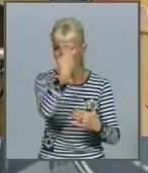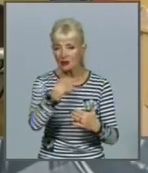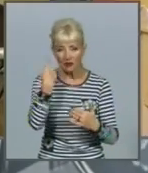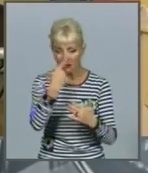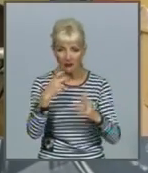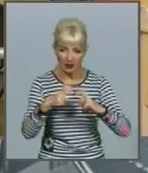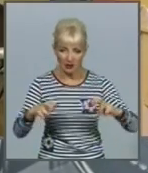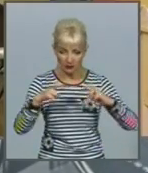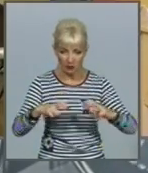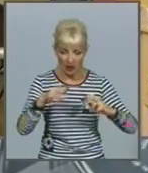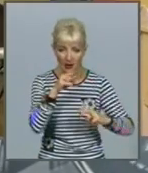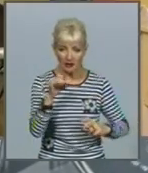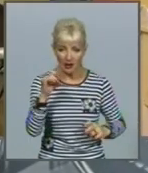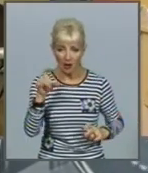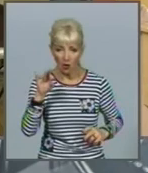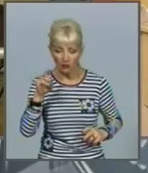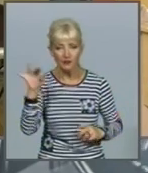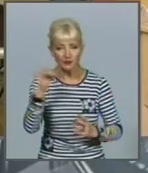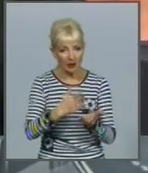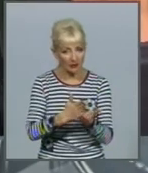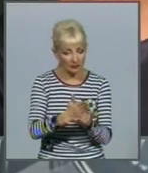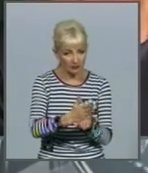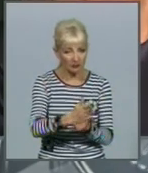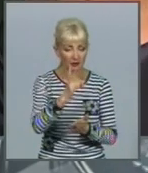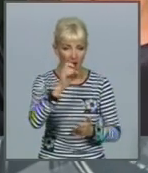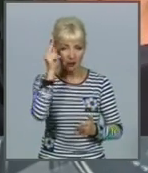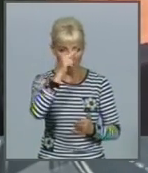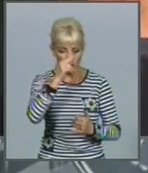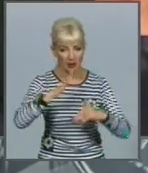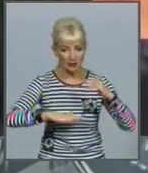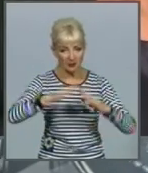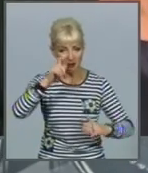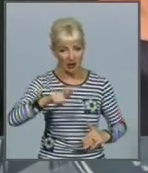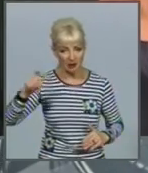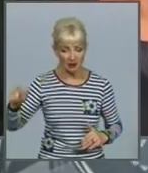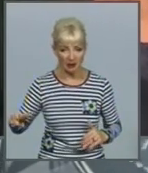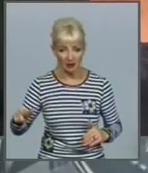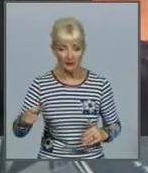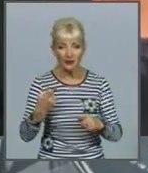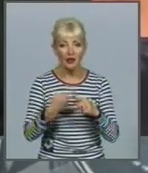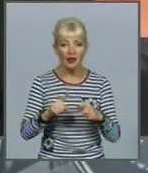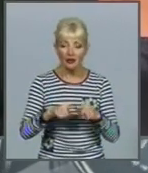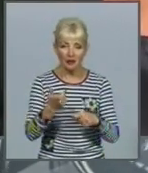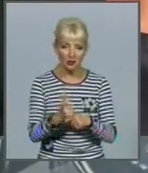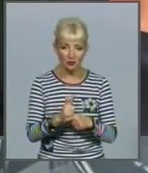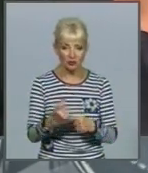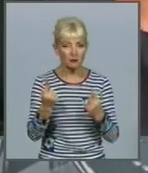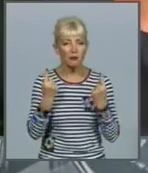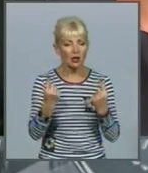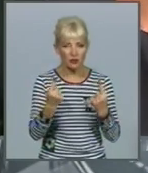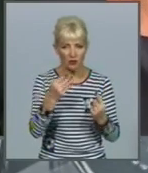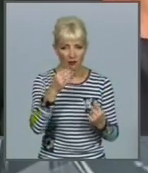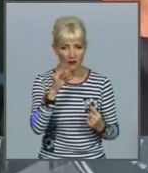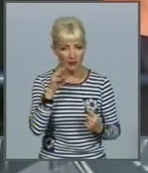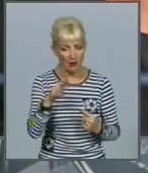і скеровані на опрацювання спеціалістами. Это очень большой фронт работы, который они делают. И